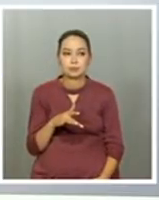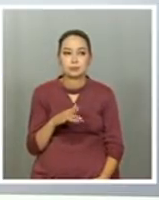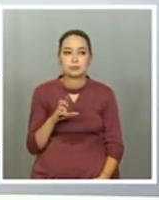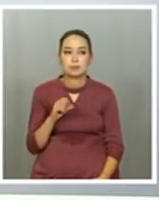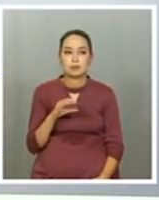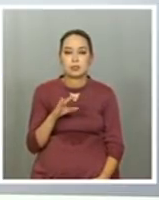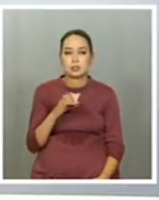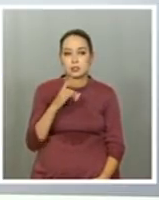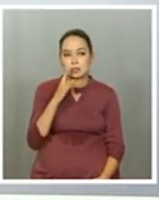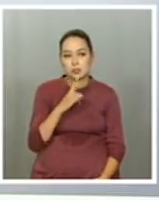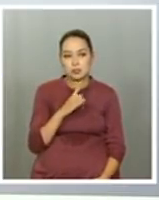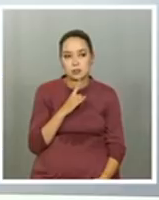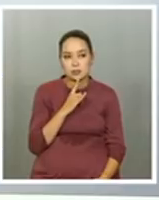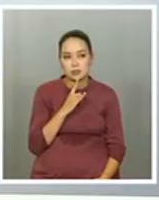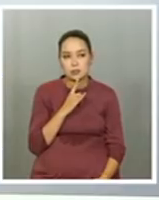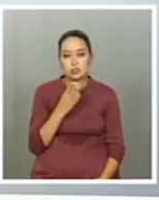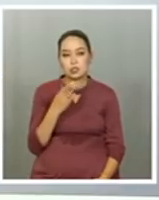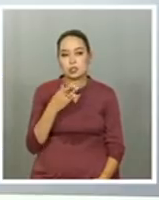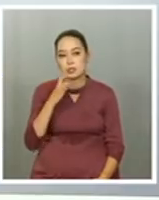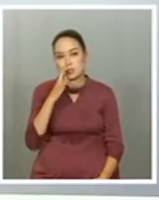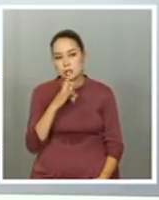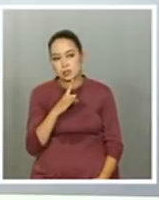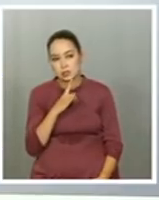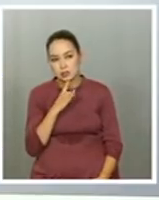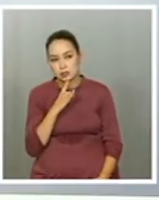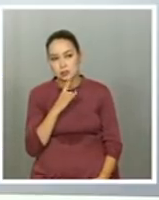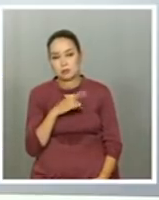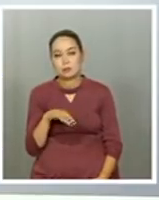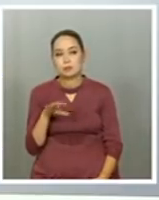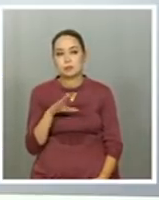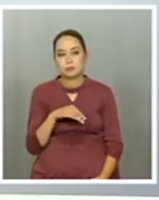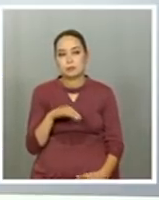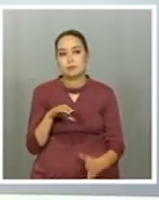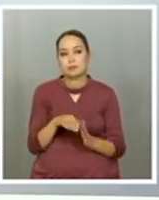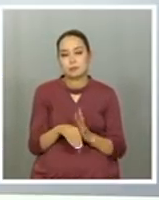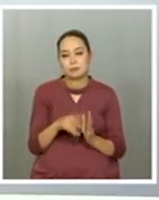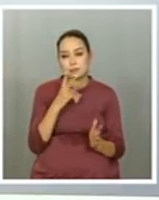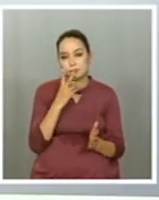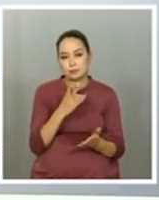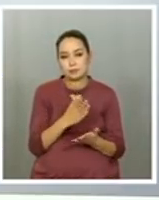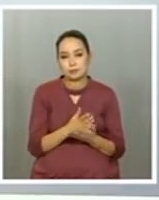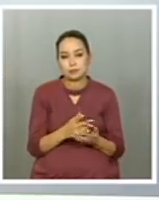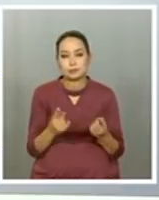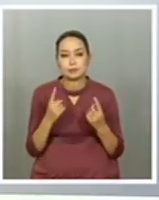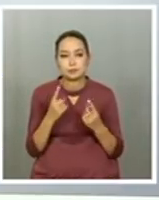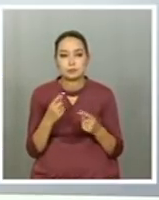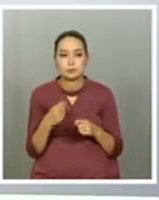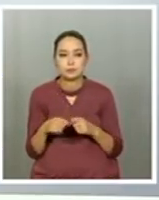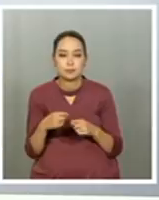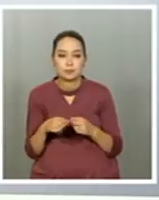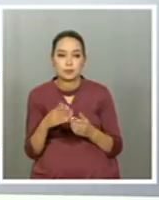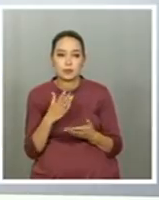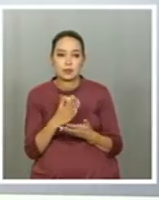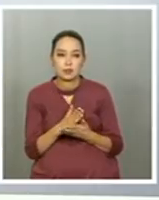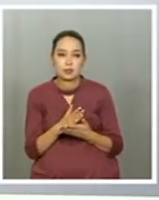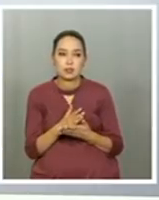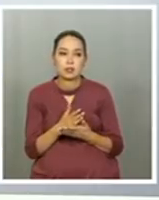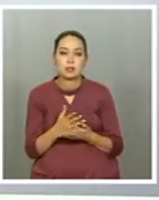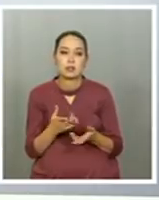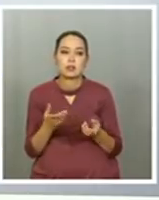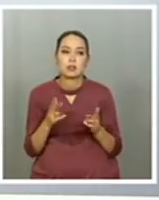Қазақстан, Шығыс Қазақстан облыстары тағы да көш бастап тұрғанын көріп отырсыздар. Ал төменгі орындарда әрине